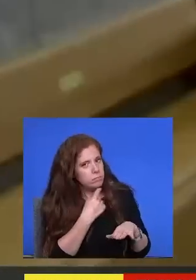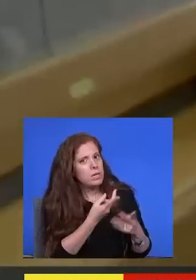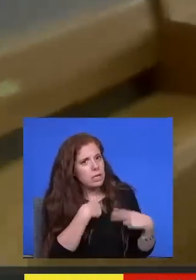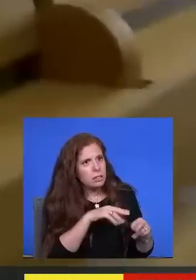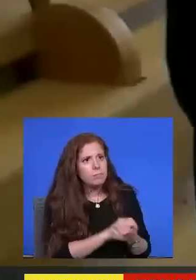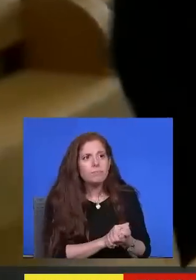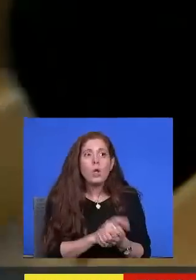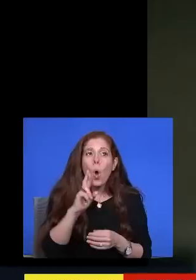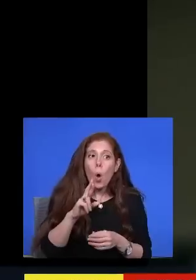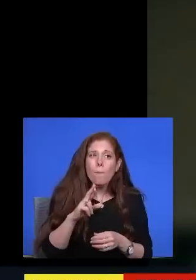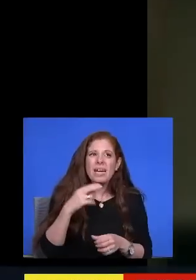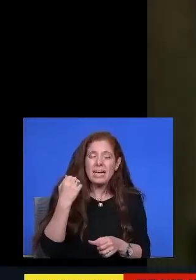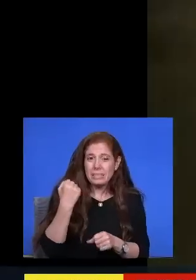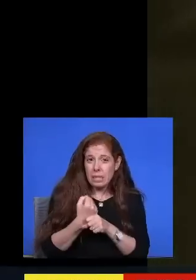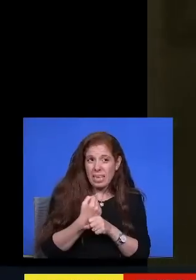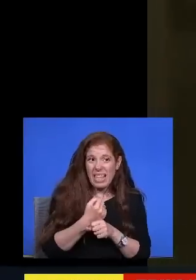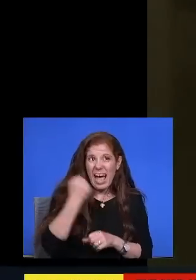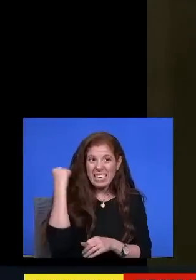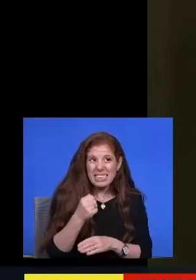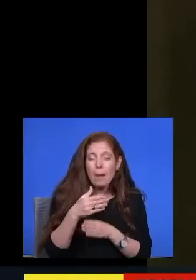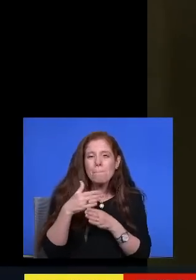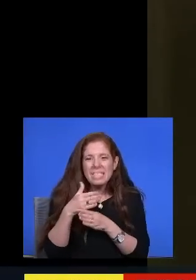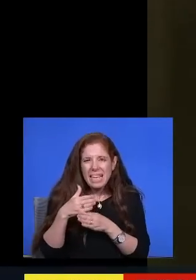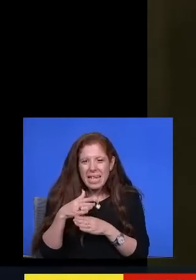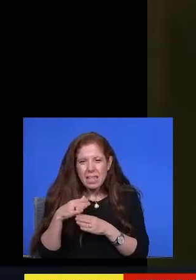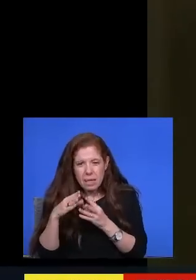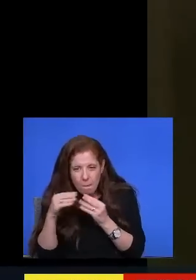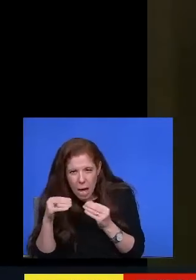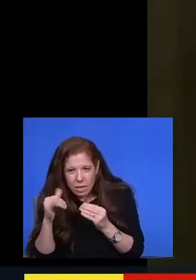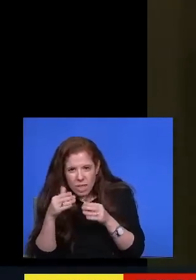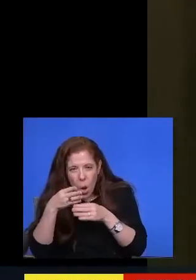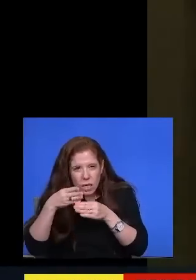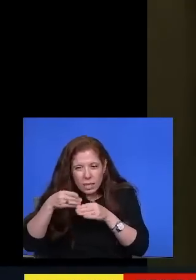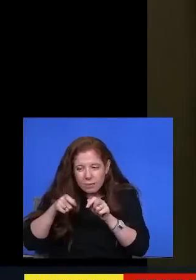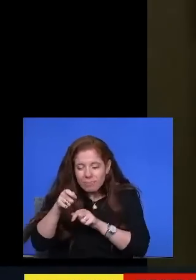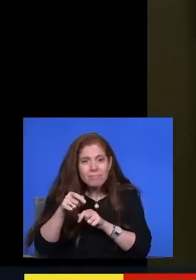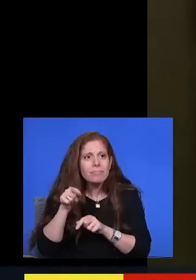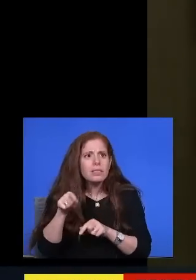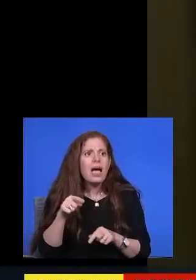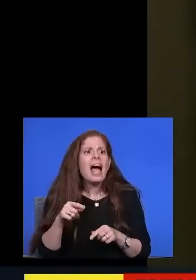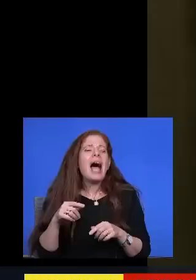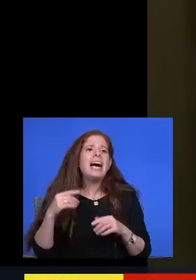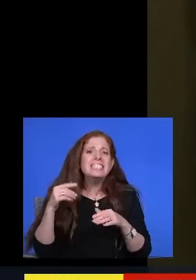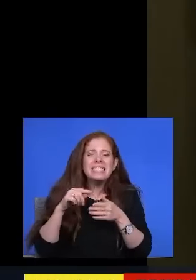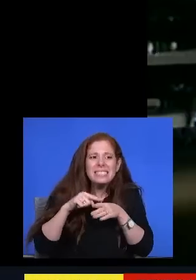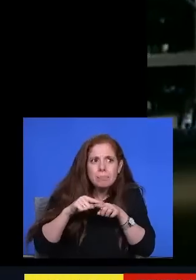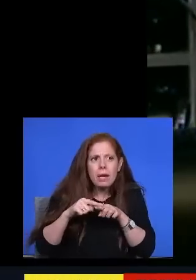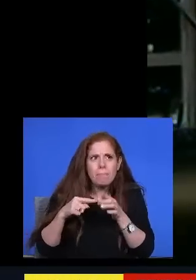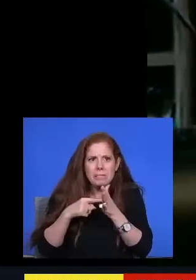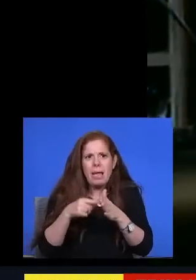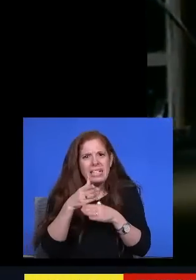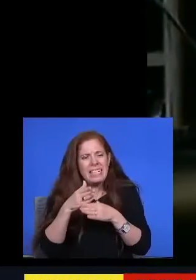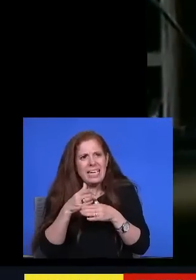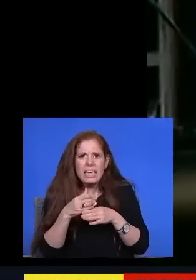הרצח בסכין יפני, נכון? זה לא סכין משוננת, נכון? הסימן כאן, לפי הכל, מצביע על סכין משוננת. יכול